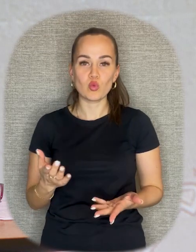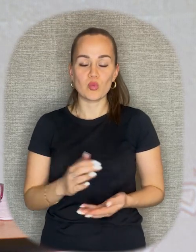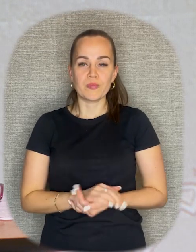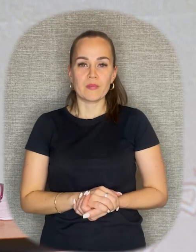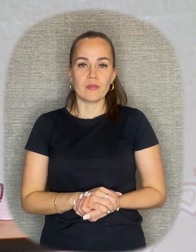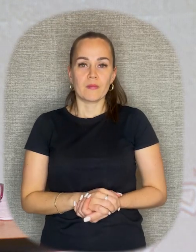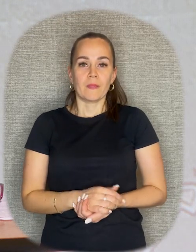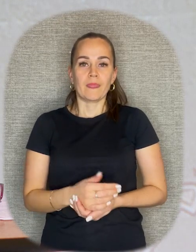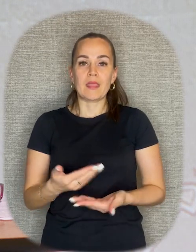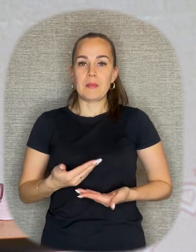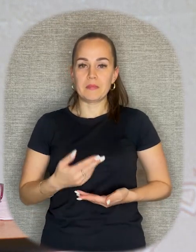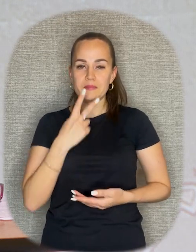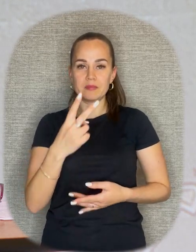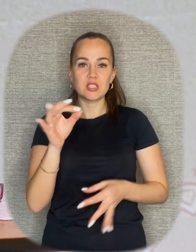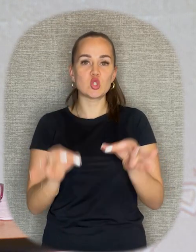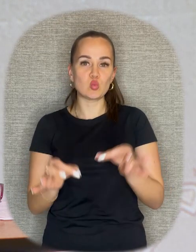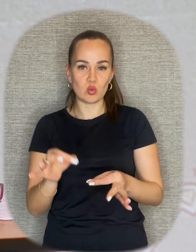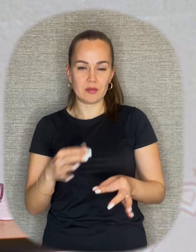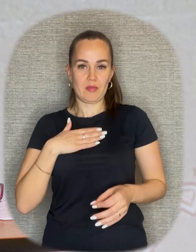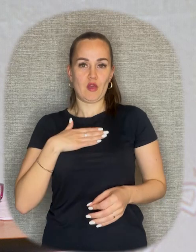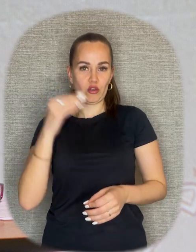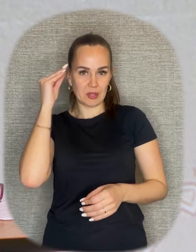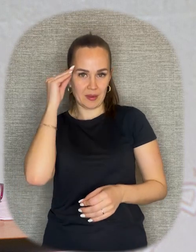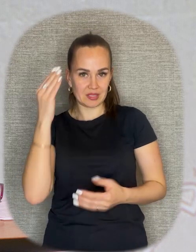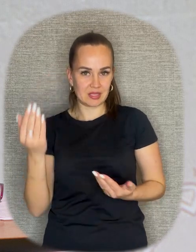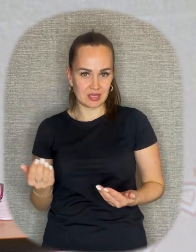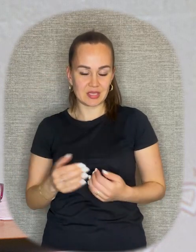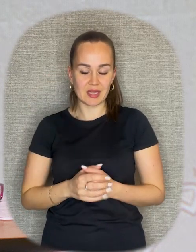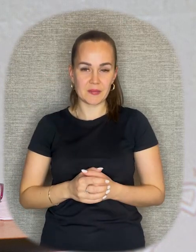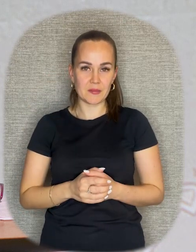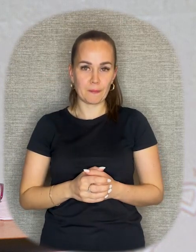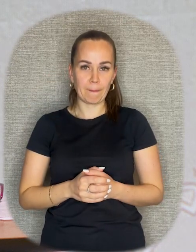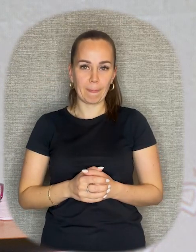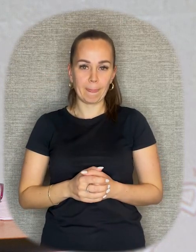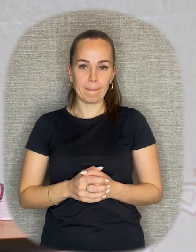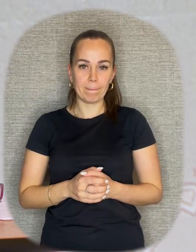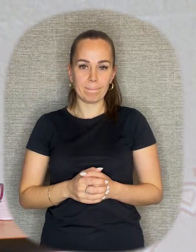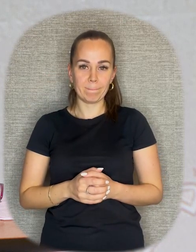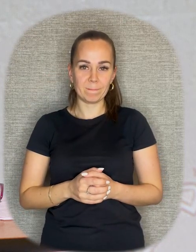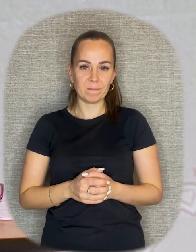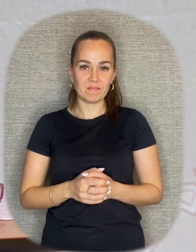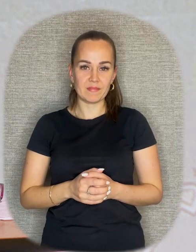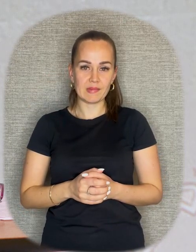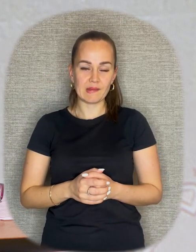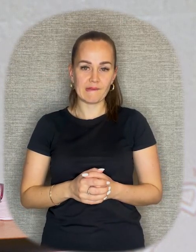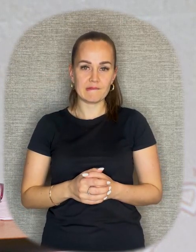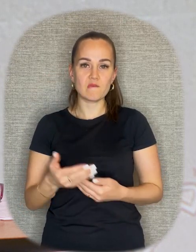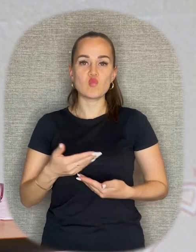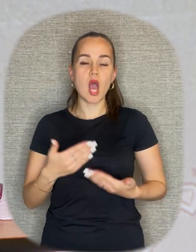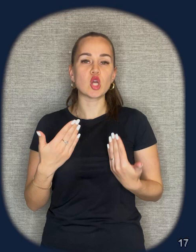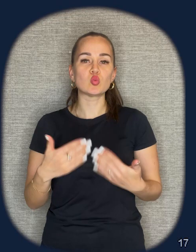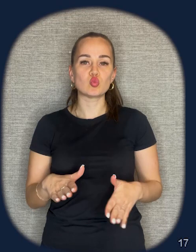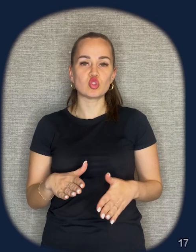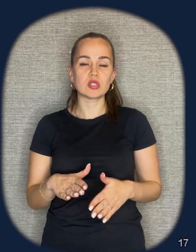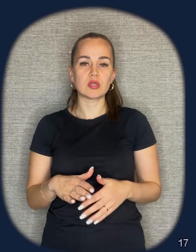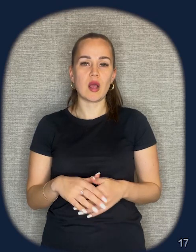эти иллюстрации Почему Потому что мы судим с позиций наших у нас ээ